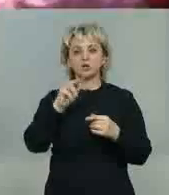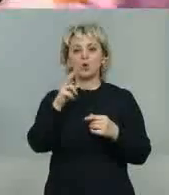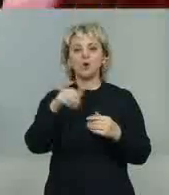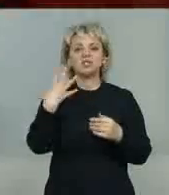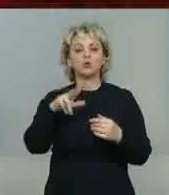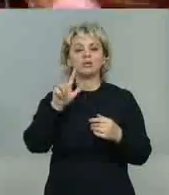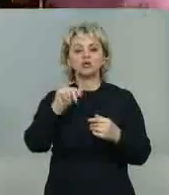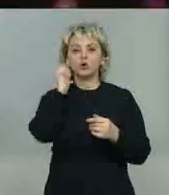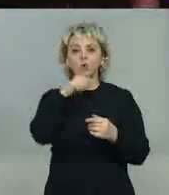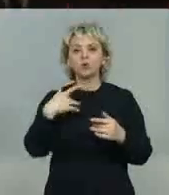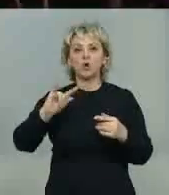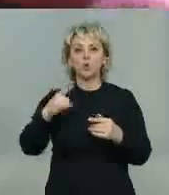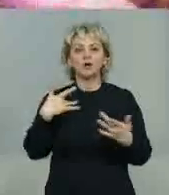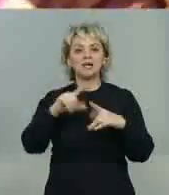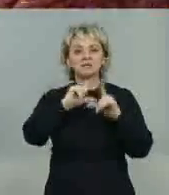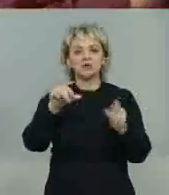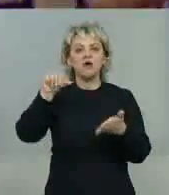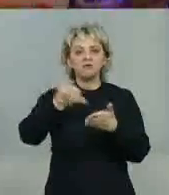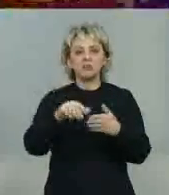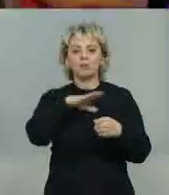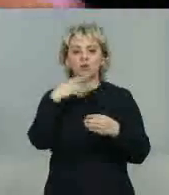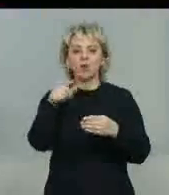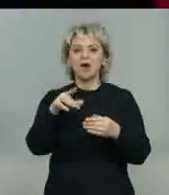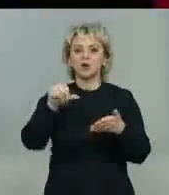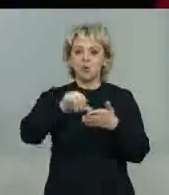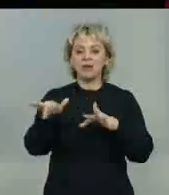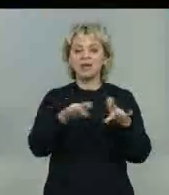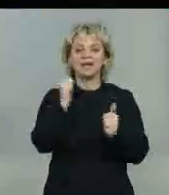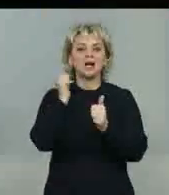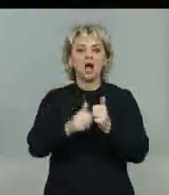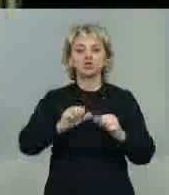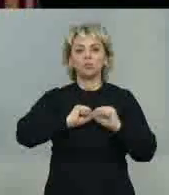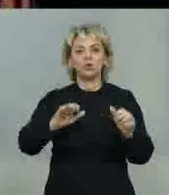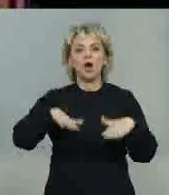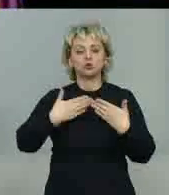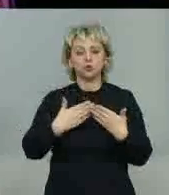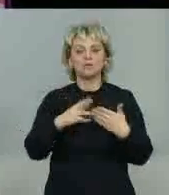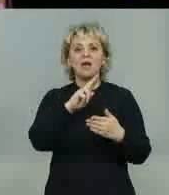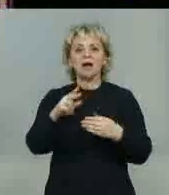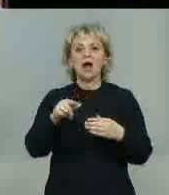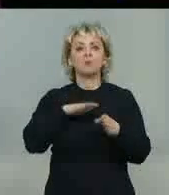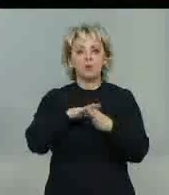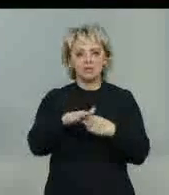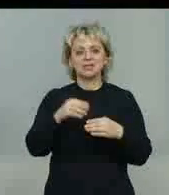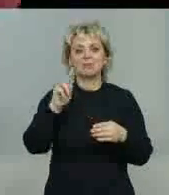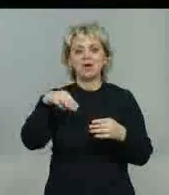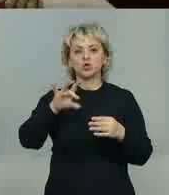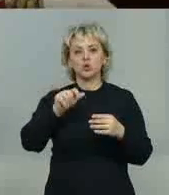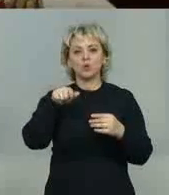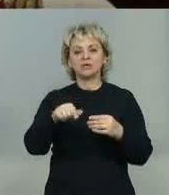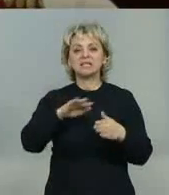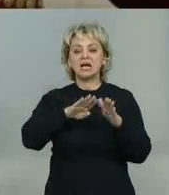За 43 года в кукольном театре он сыграл огромное количество ролей. И к каждому герою относится как к полноценному партнеру по